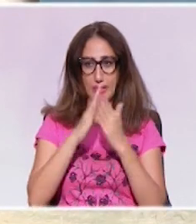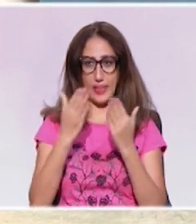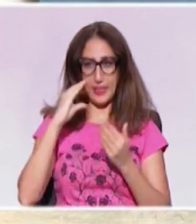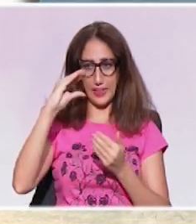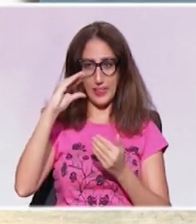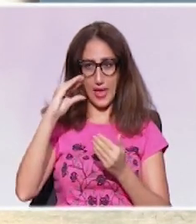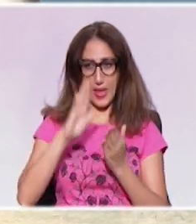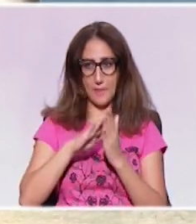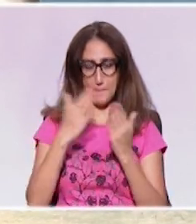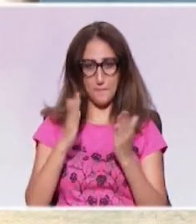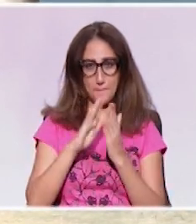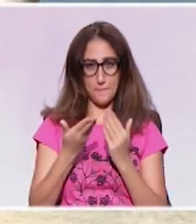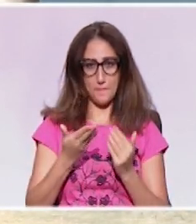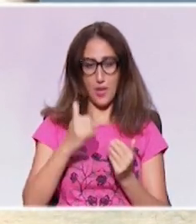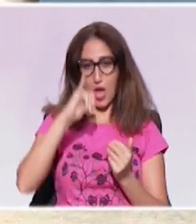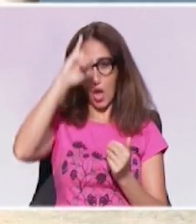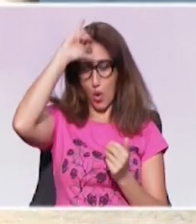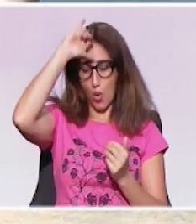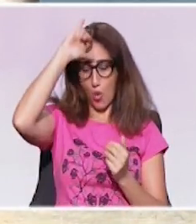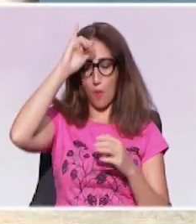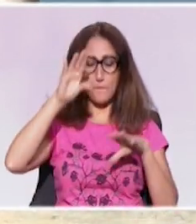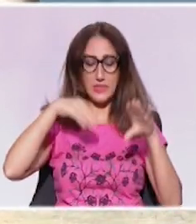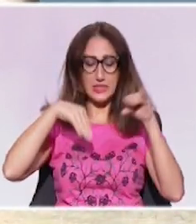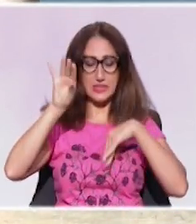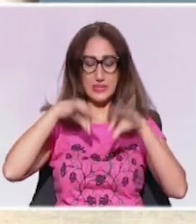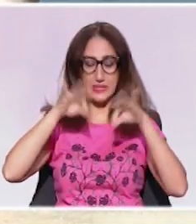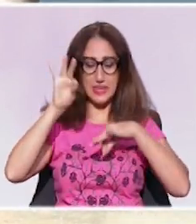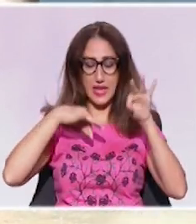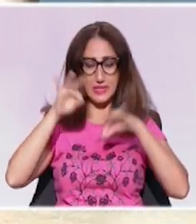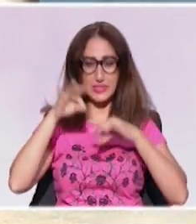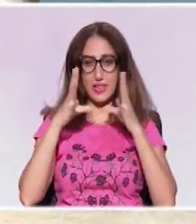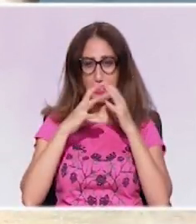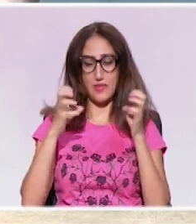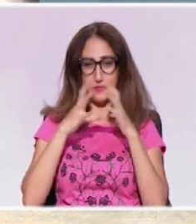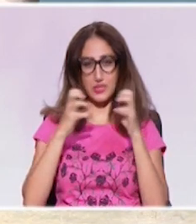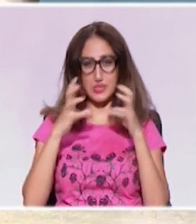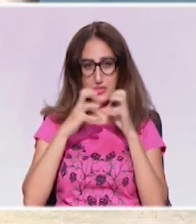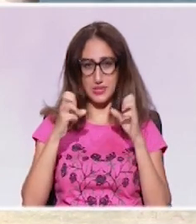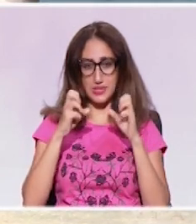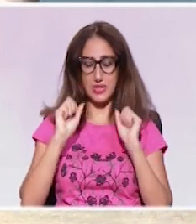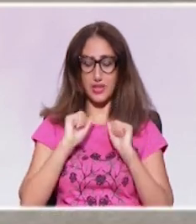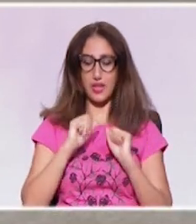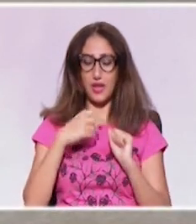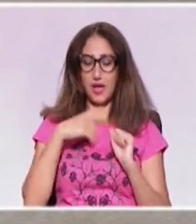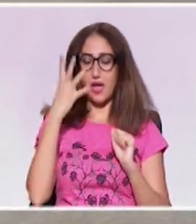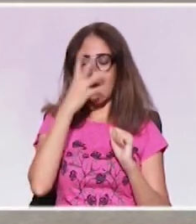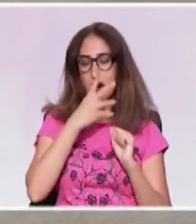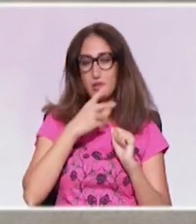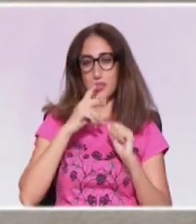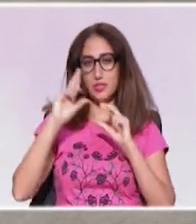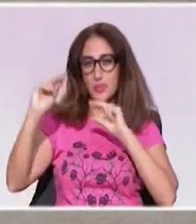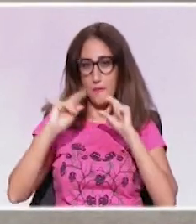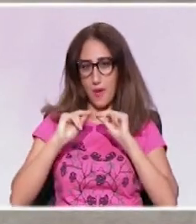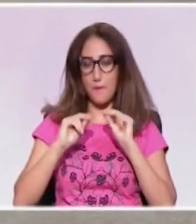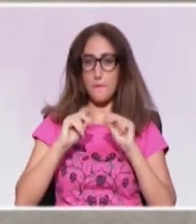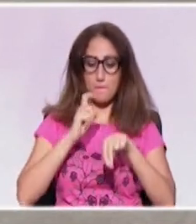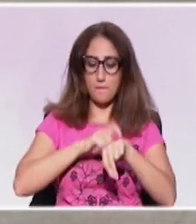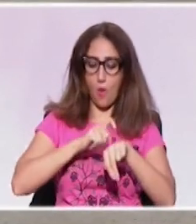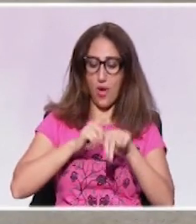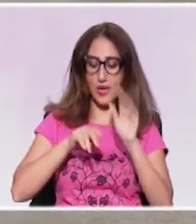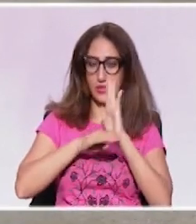ابرز كتب العلوم السياسيه في مصر يعني. واكتر من كده طبعا بكتير التفاصيل يعني تطول، بس انا شبهه في حاجات، في انضباط،